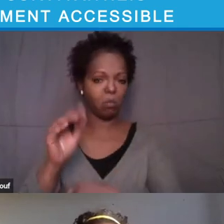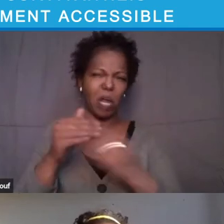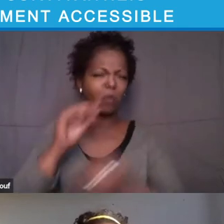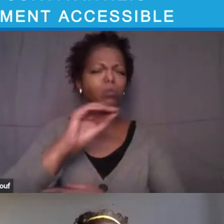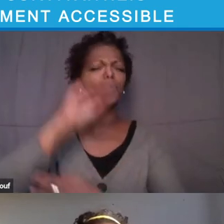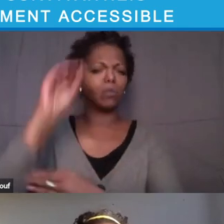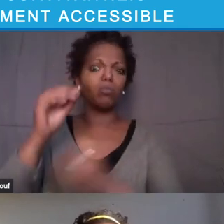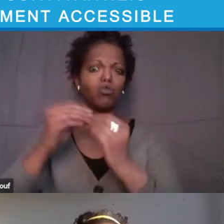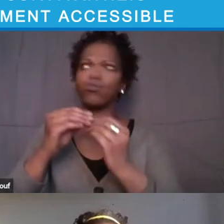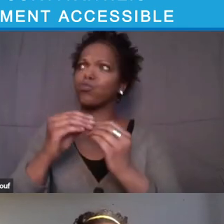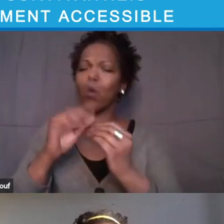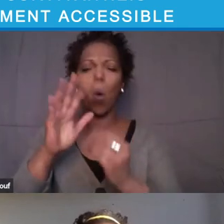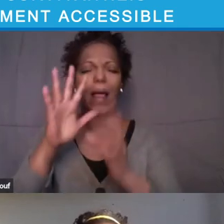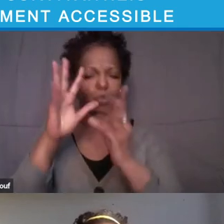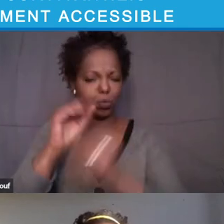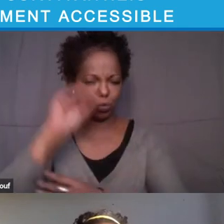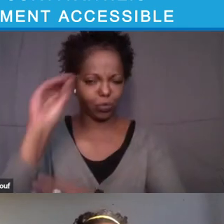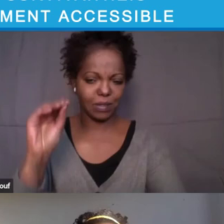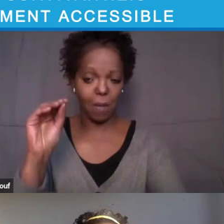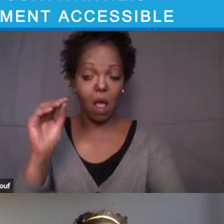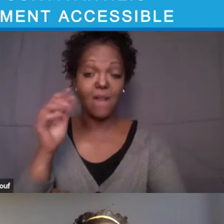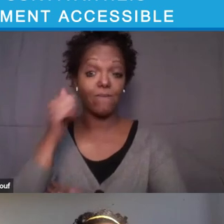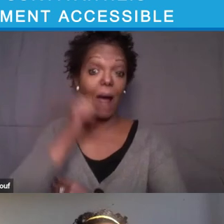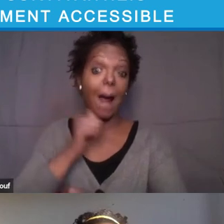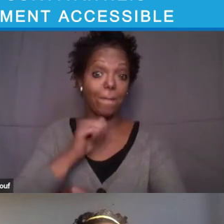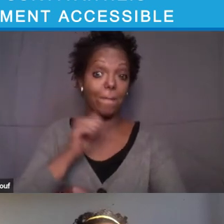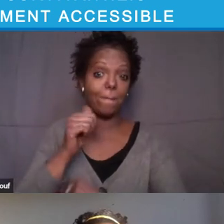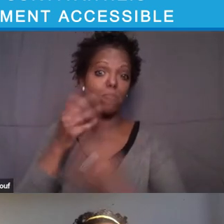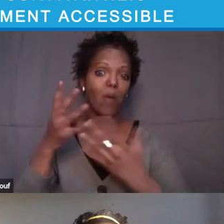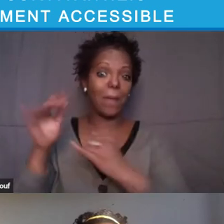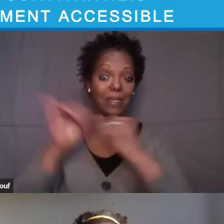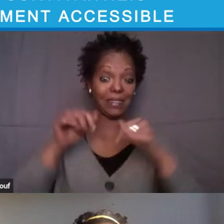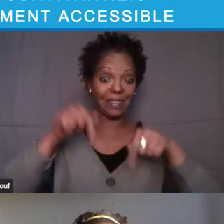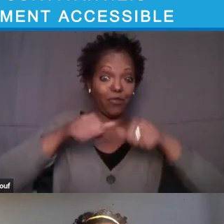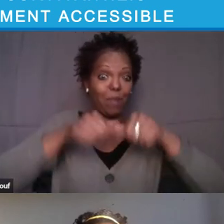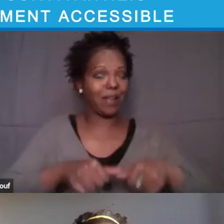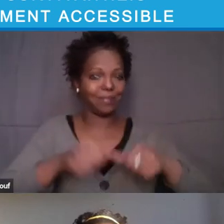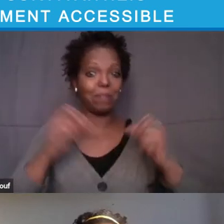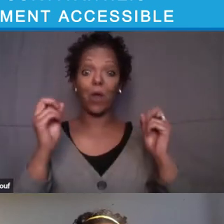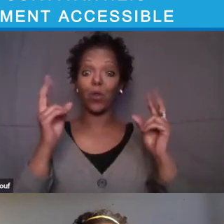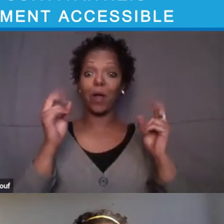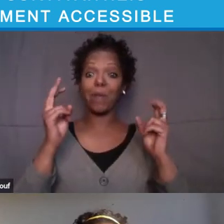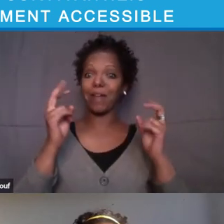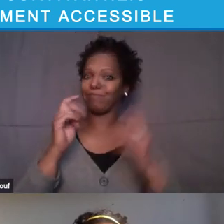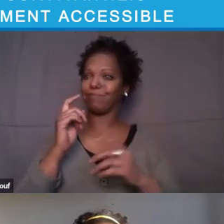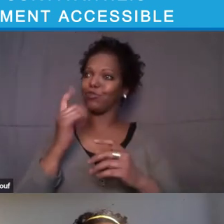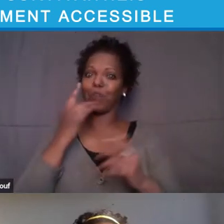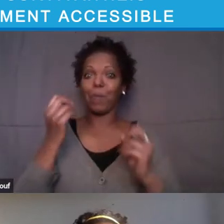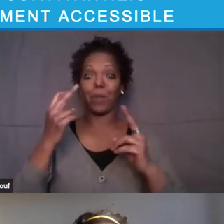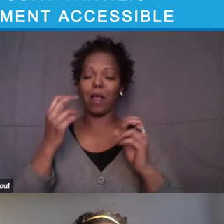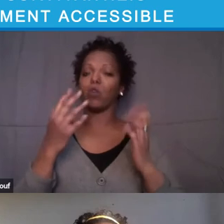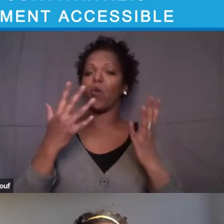Aussi, dans les pourcentages, je vous dirais environ la majorité. Les femmes migrantes